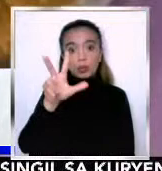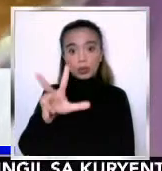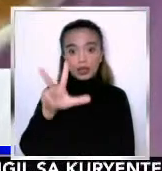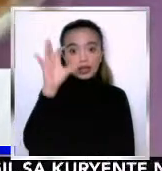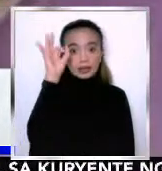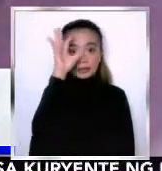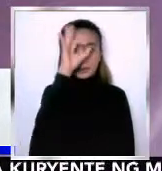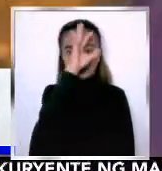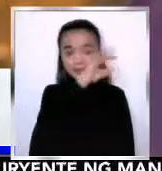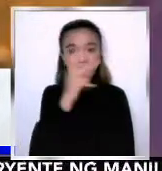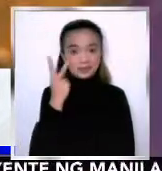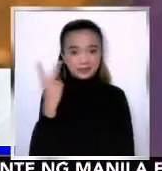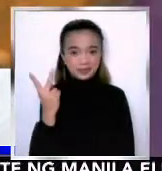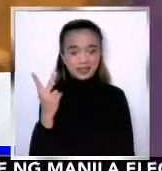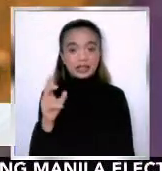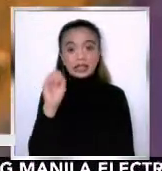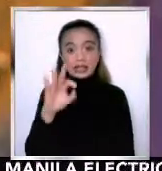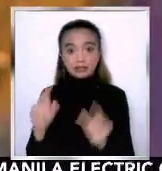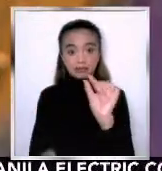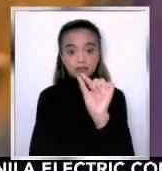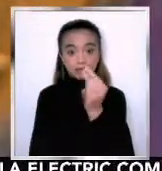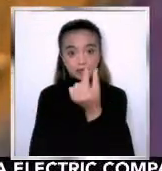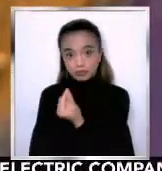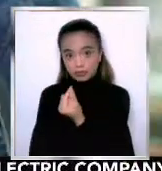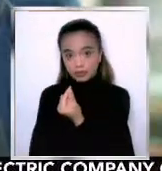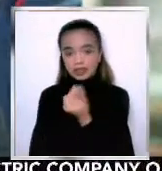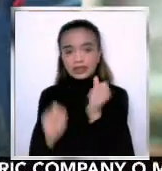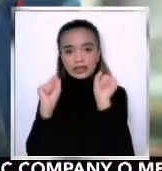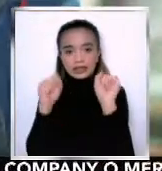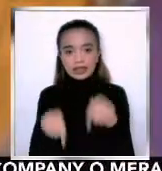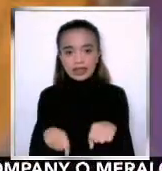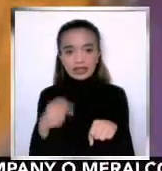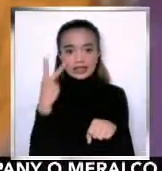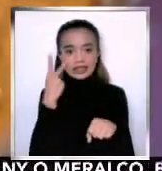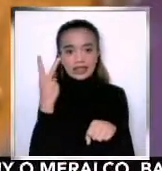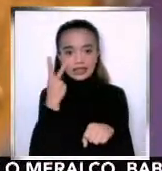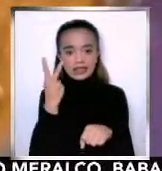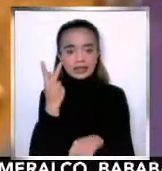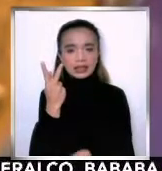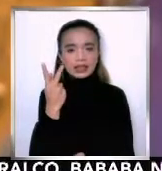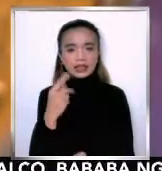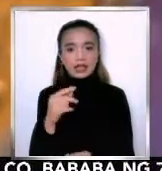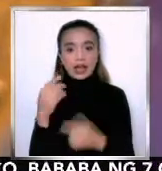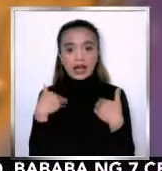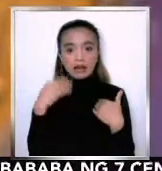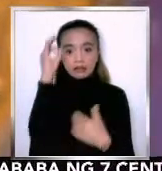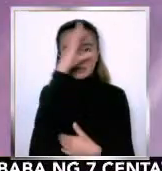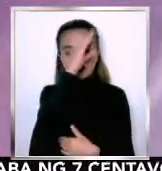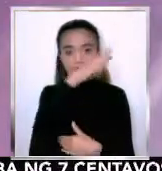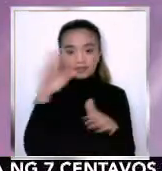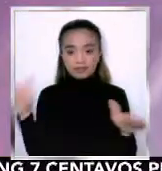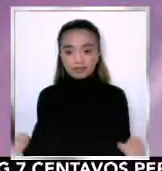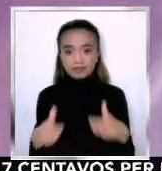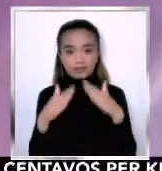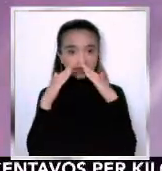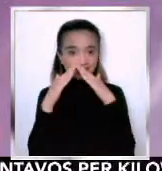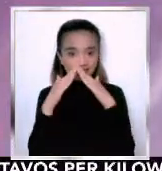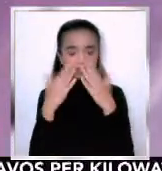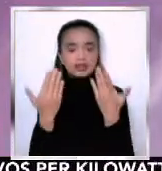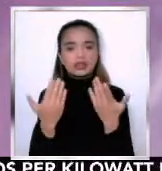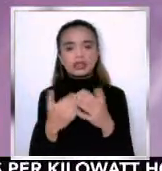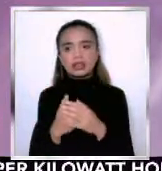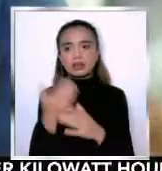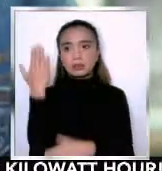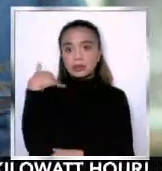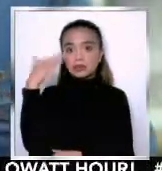ito. Nakapagbinaliktad, makikita ang kusin o kusing. As you can see, the coin may Mayon Volcano. Filipino laborer, back in the day, nireject siya